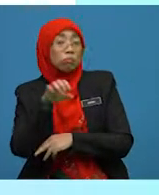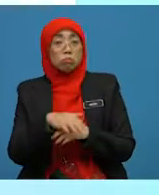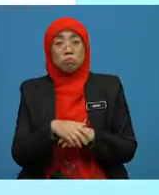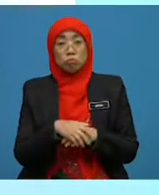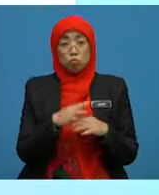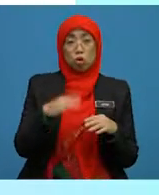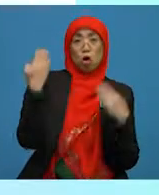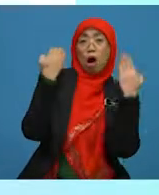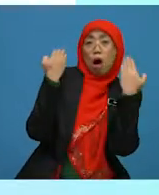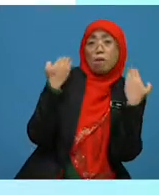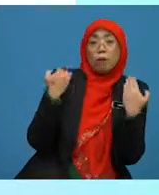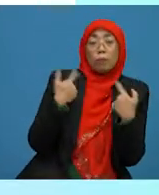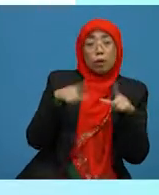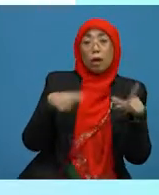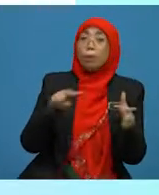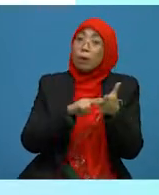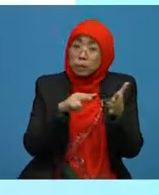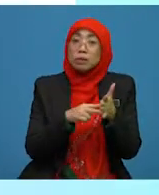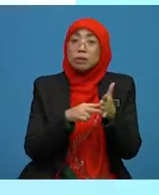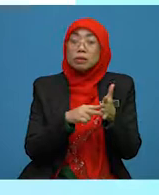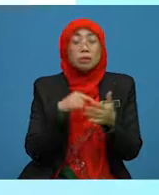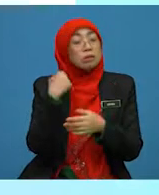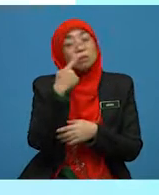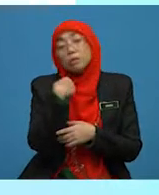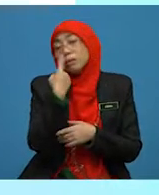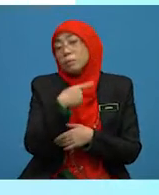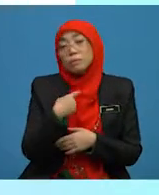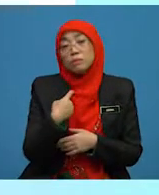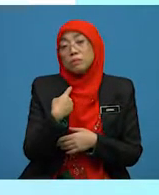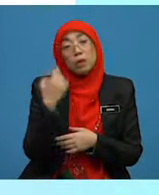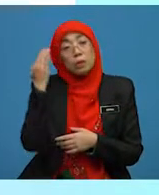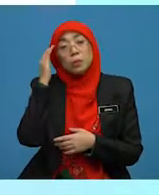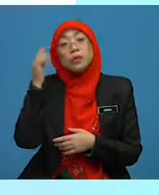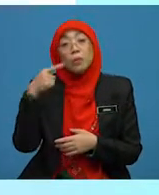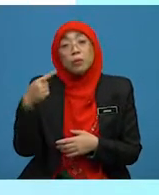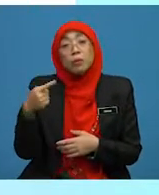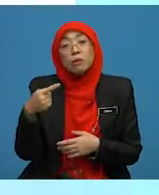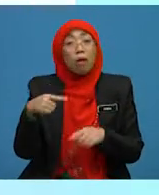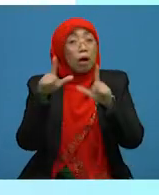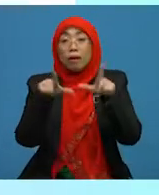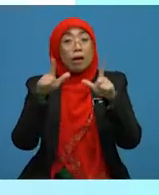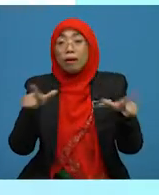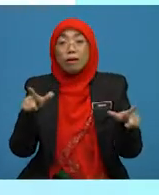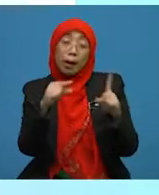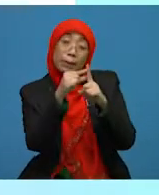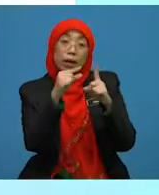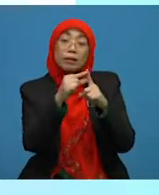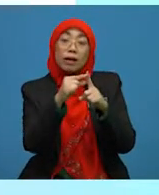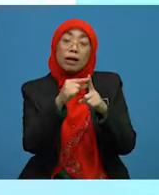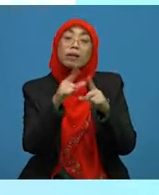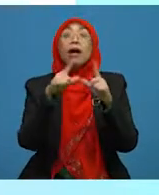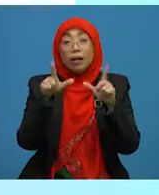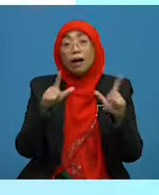rumah disebut baitun. Dan dalam bahasa Tagalog, disebut bahay.